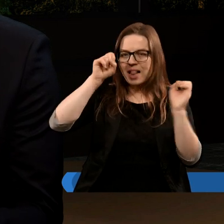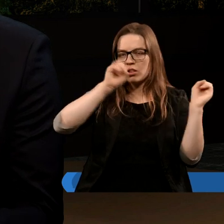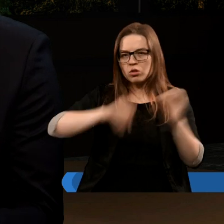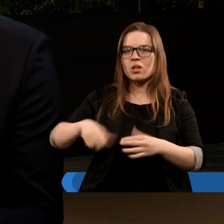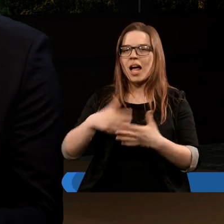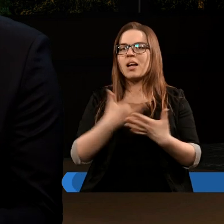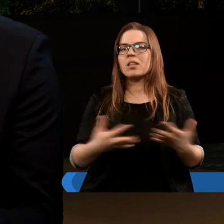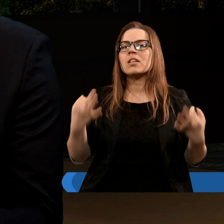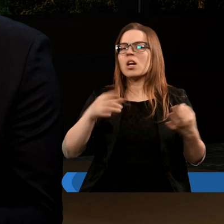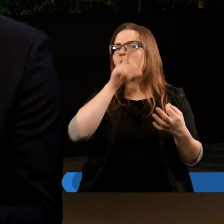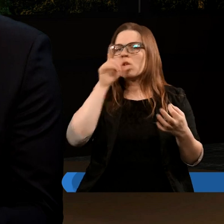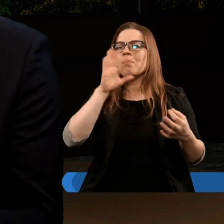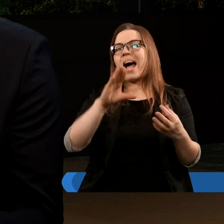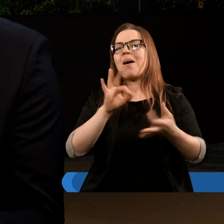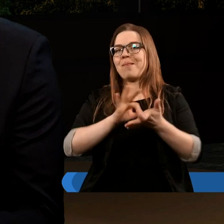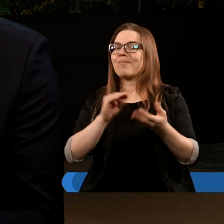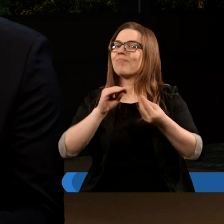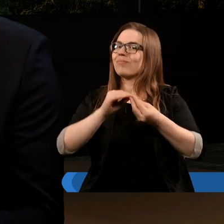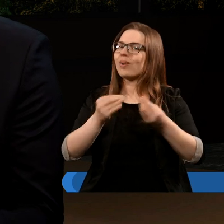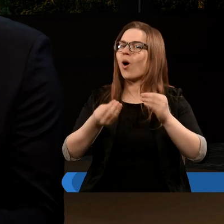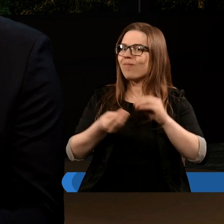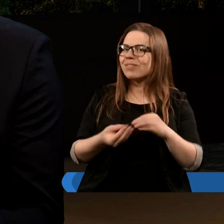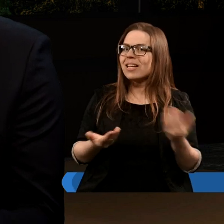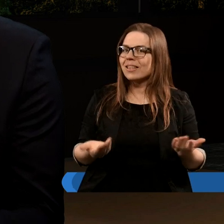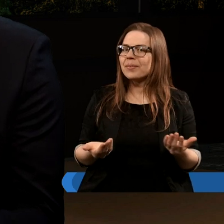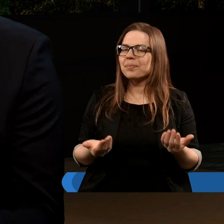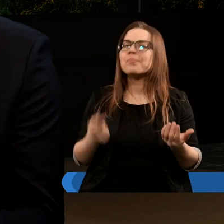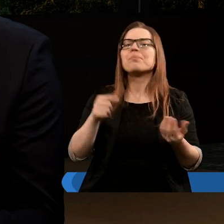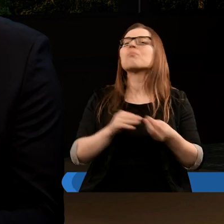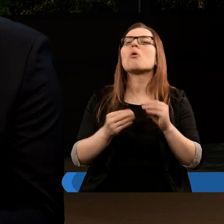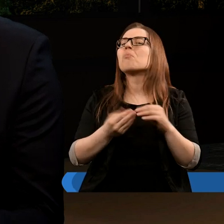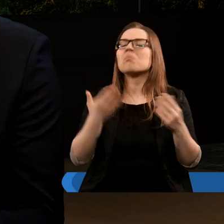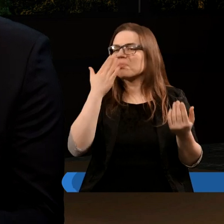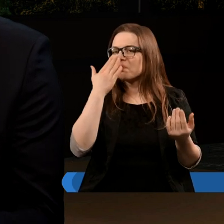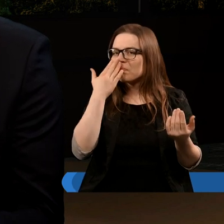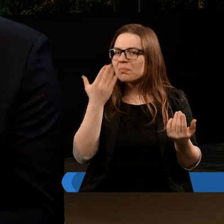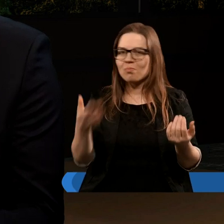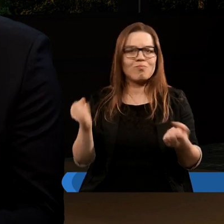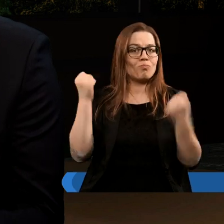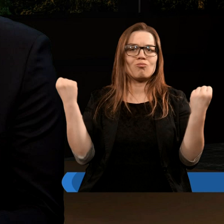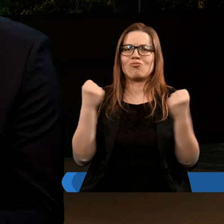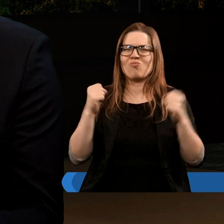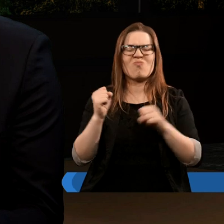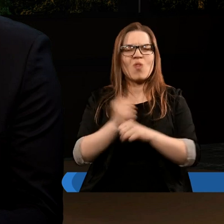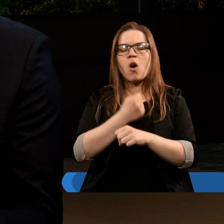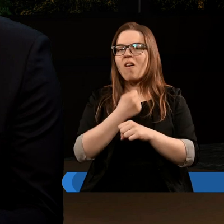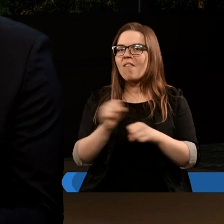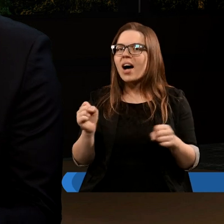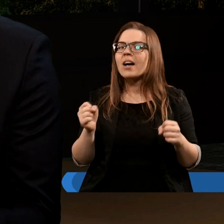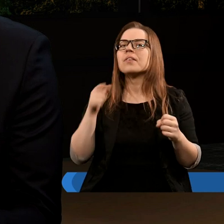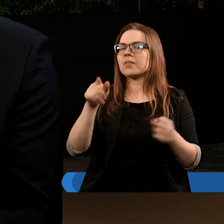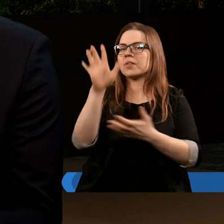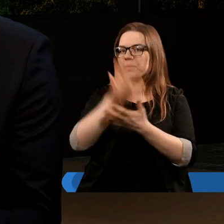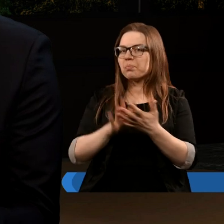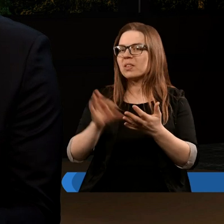ziemię, teraz ludzie mają pewien problem. I ten problem jest poważny. Jest pewien tekst w